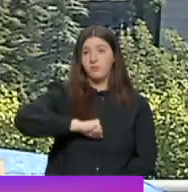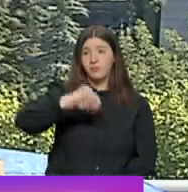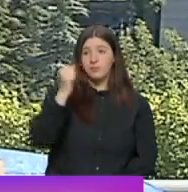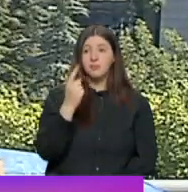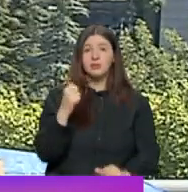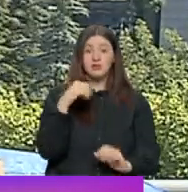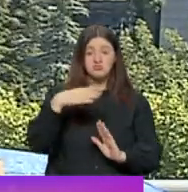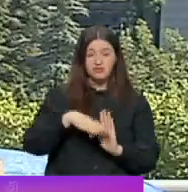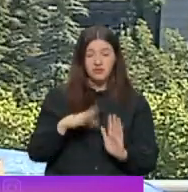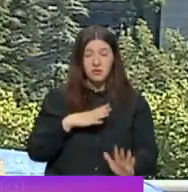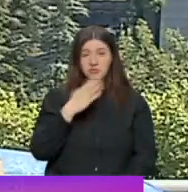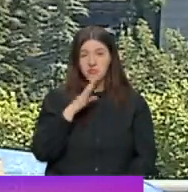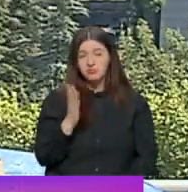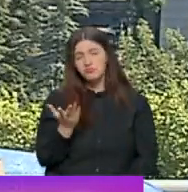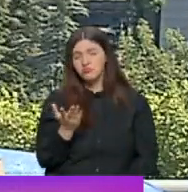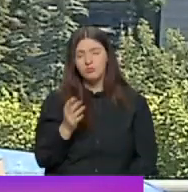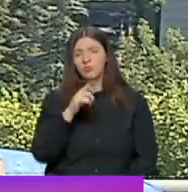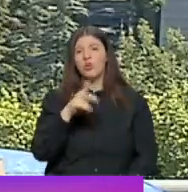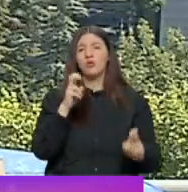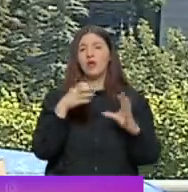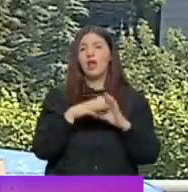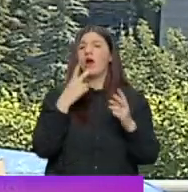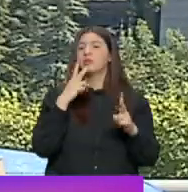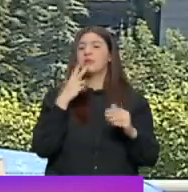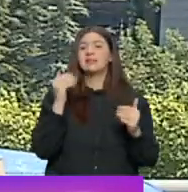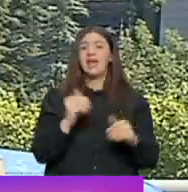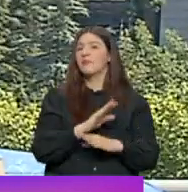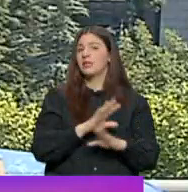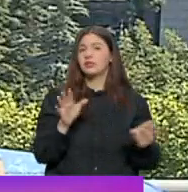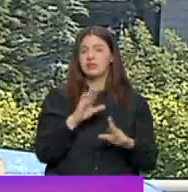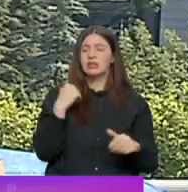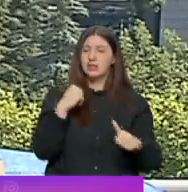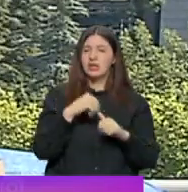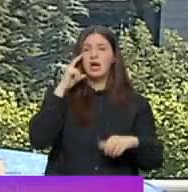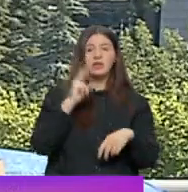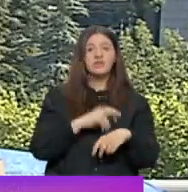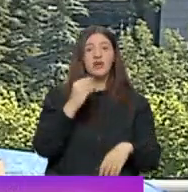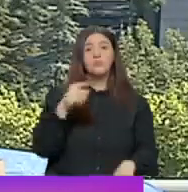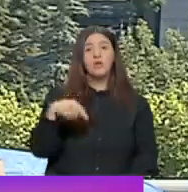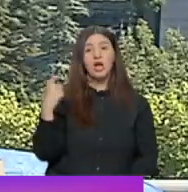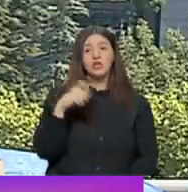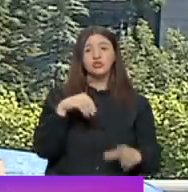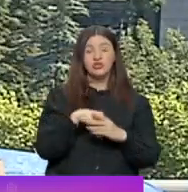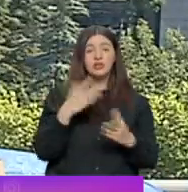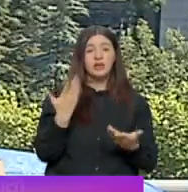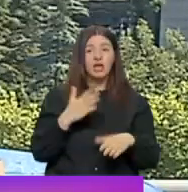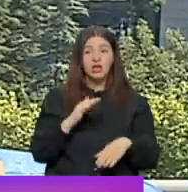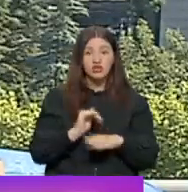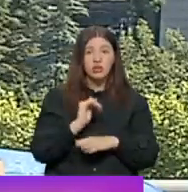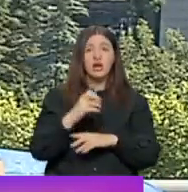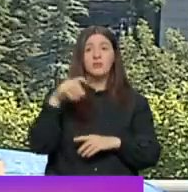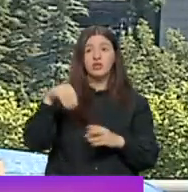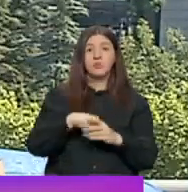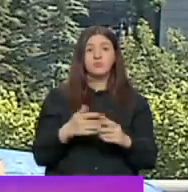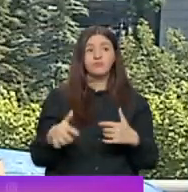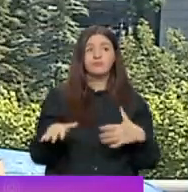bir gerileme var mı yok mu? Hayır, bu konuya dair bir açıklamanın gelmediğini yine hatırlatalım. Bu ay içinde yaşandı. AK Parti içinde